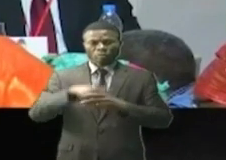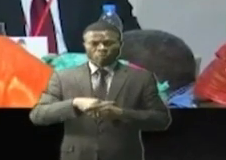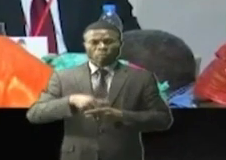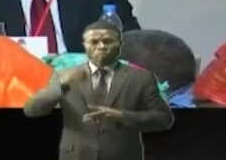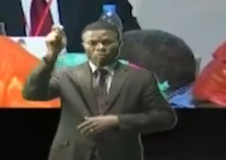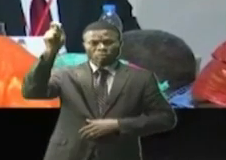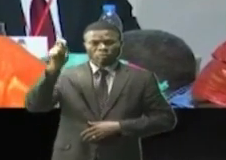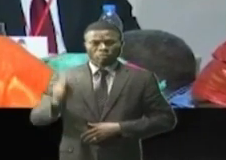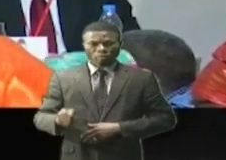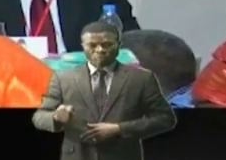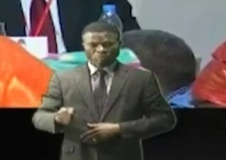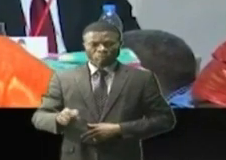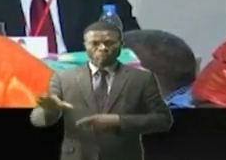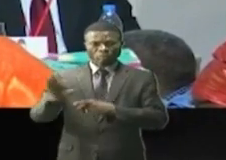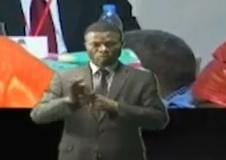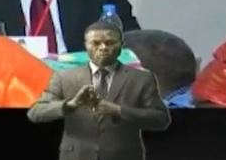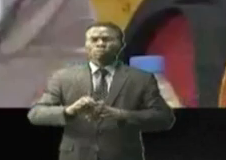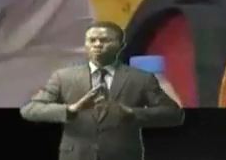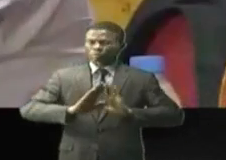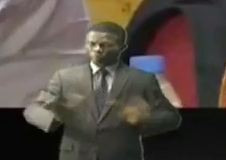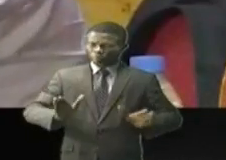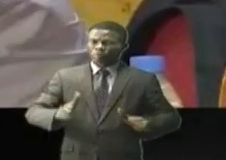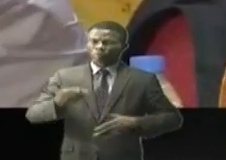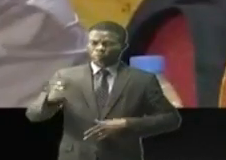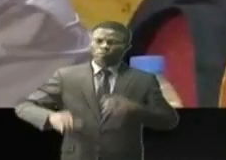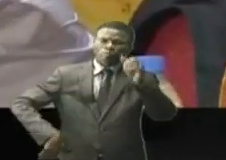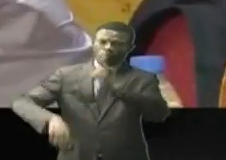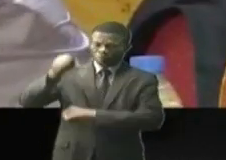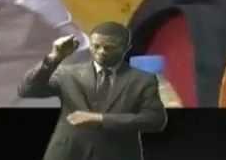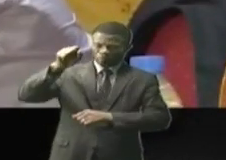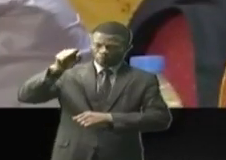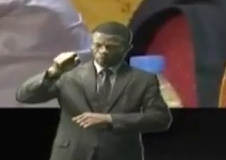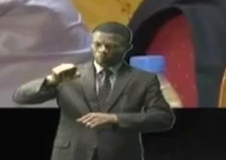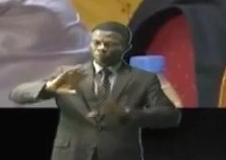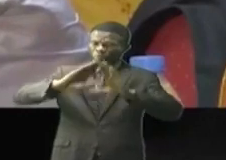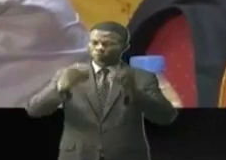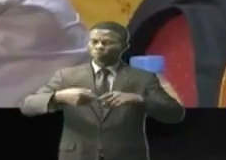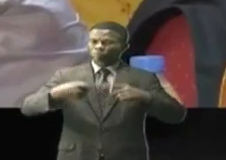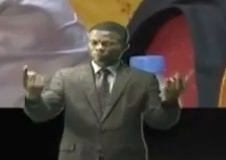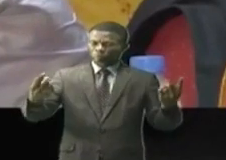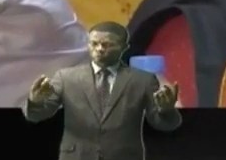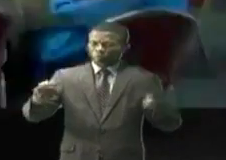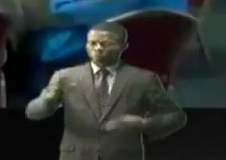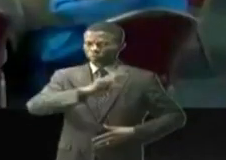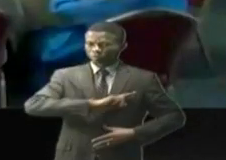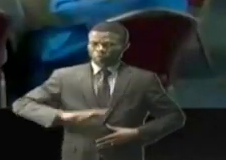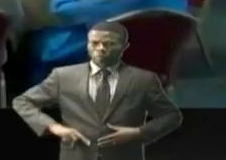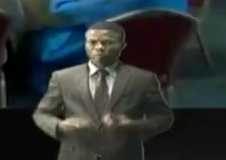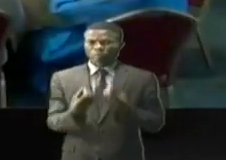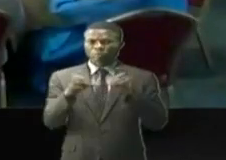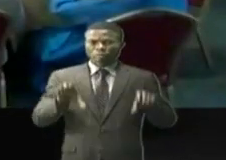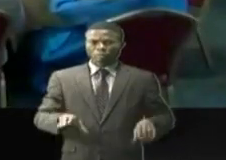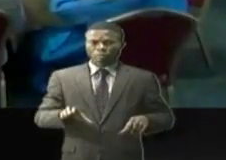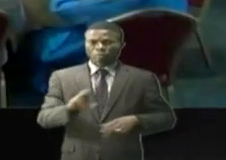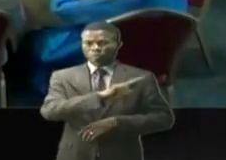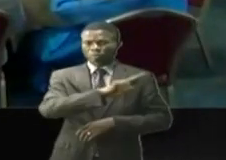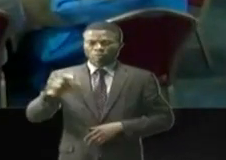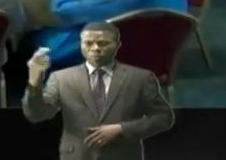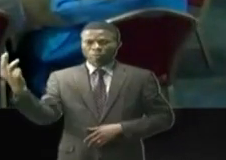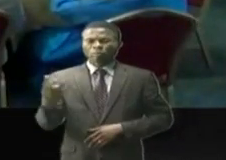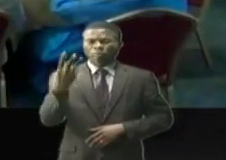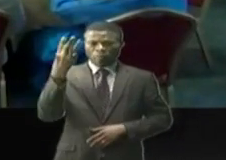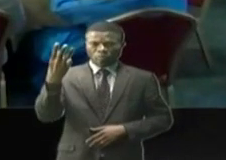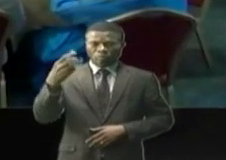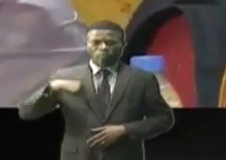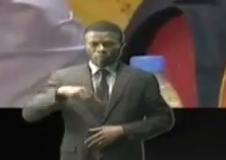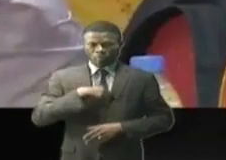armée, bien formée bien sûr, pour botter hors d'état de nuire les ennemis de la République. En 2023, nous